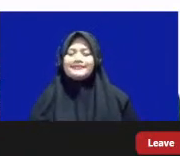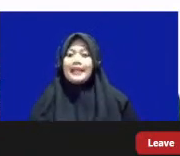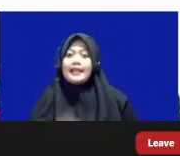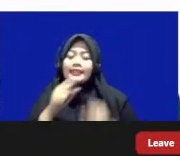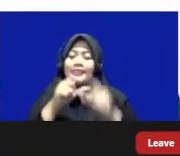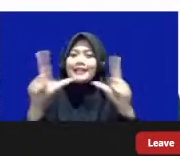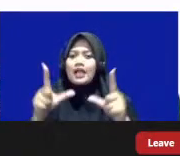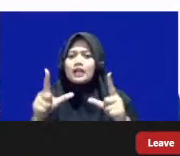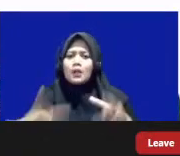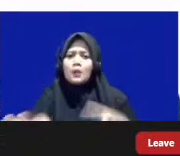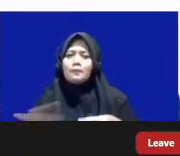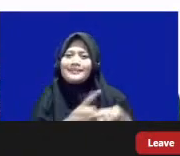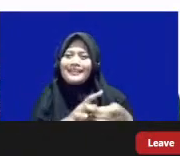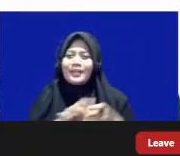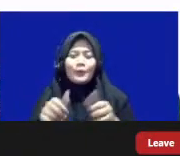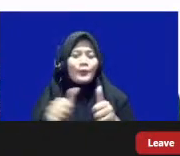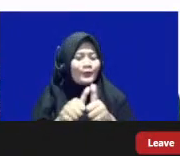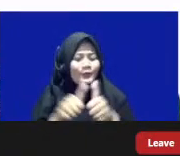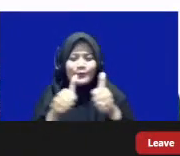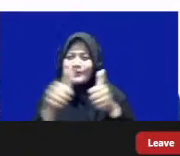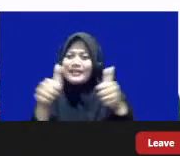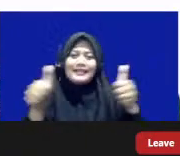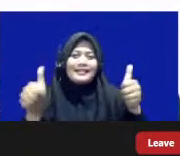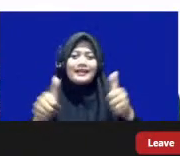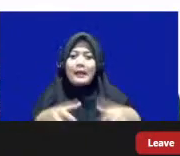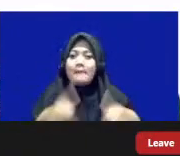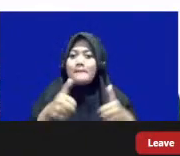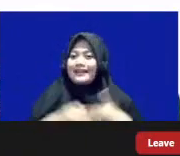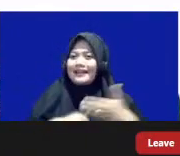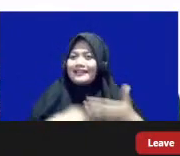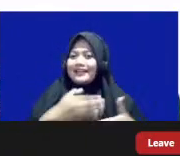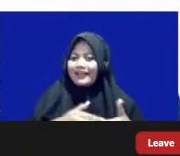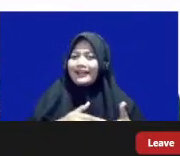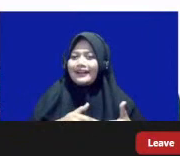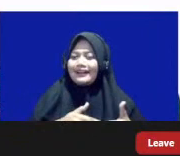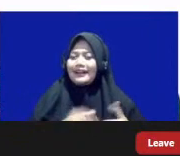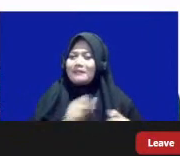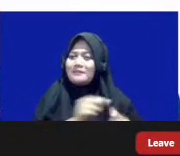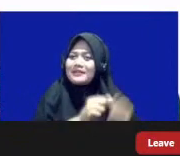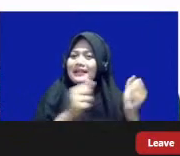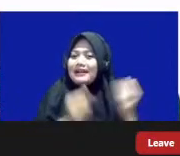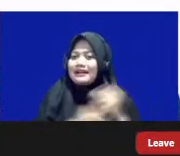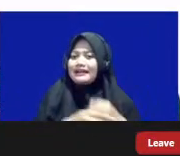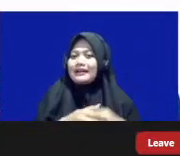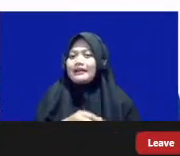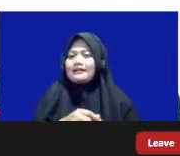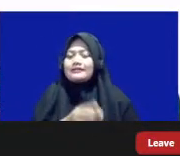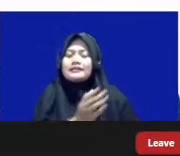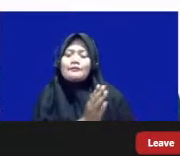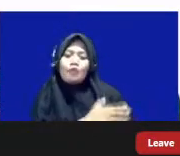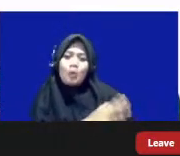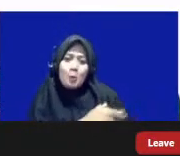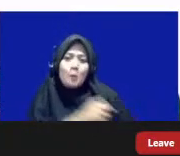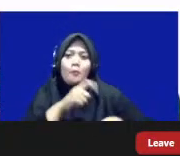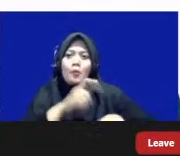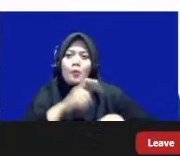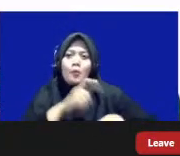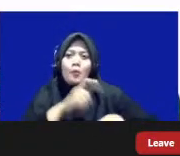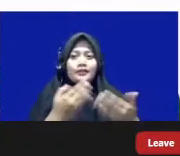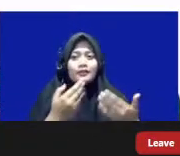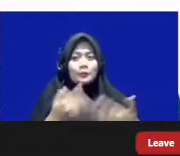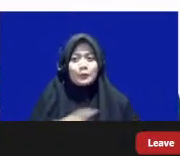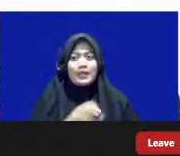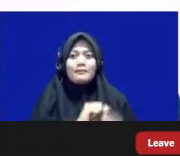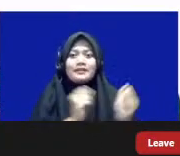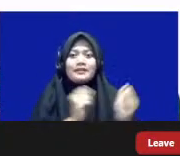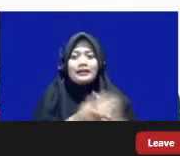bersinergi itu indah. Bersinergi itu bisa dilaksanakan dengan rencana dalam saat pra, saat, dan pasca. Kami bergerak